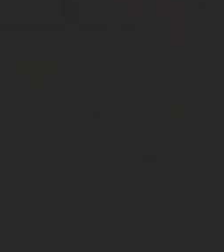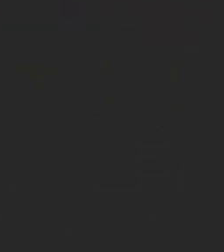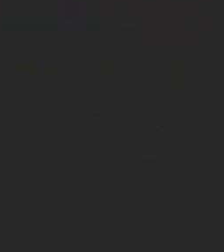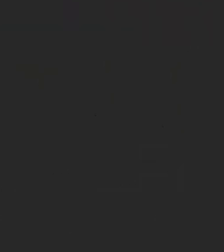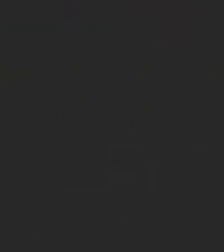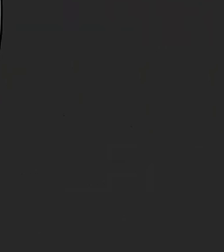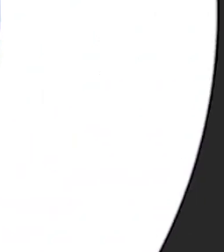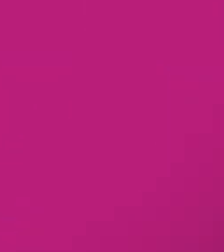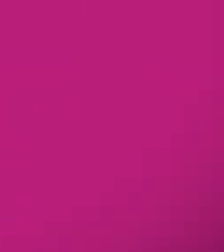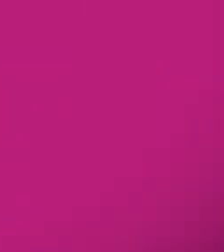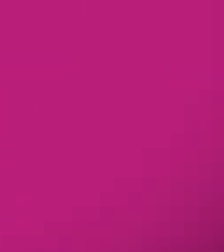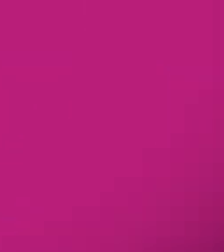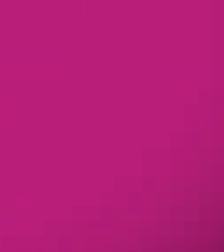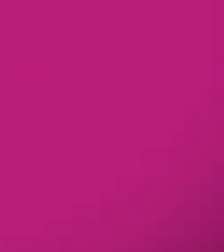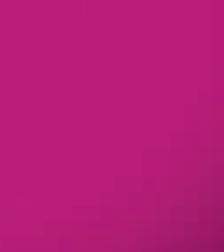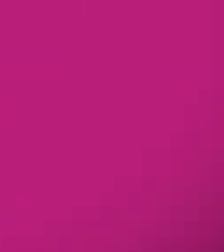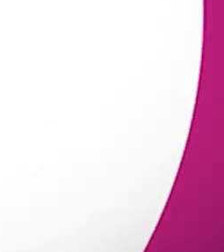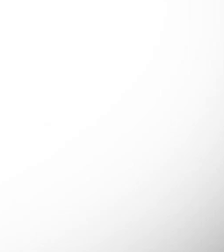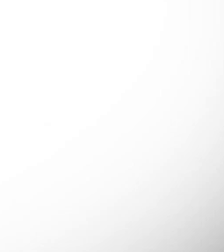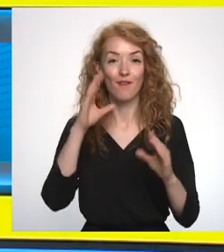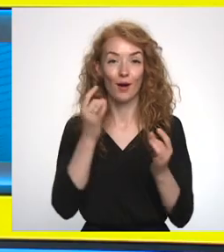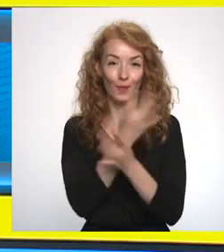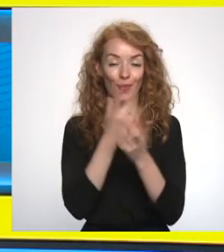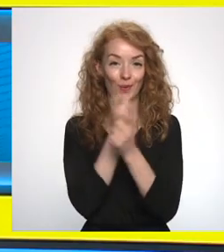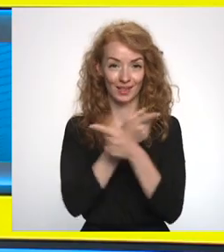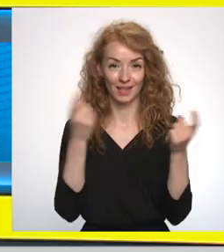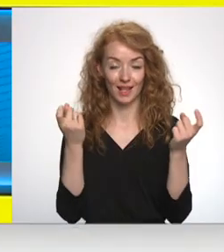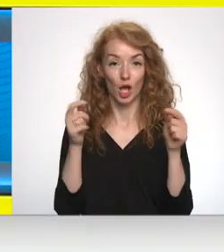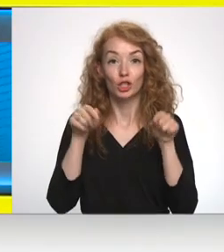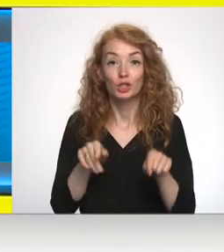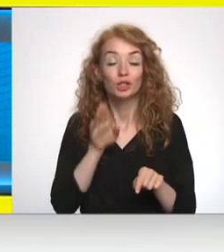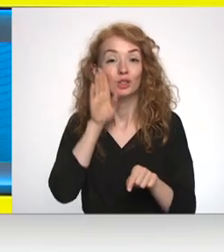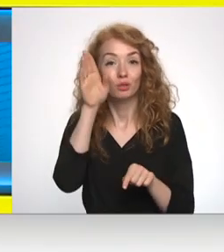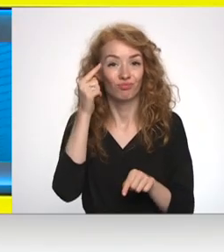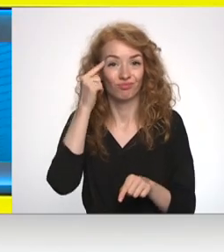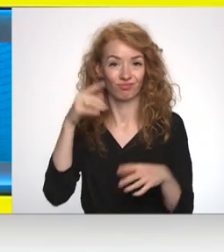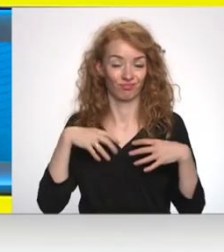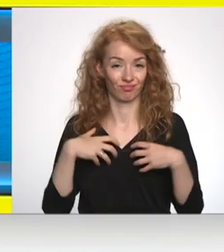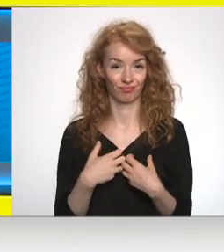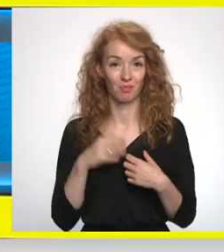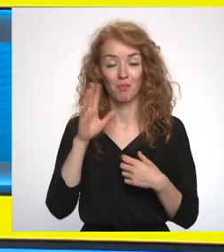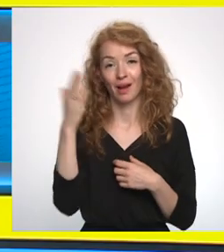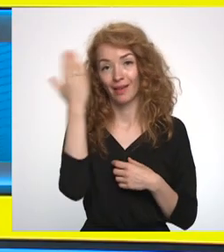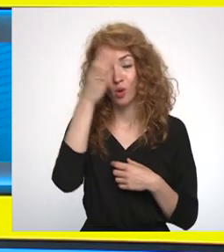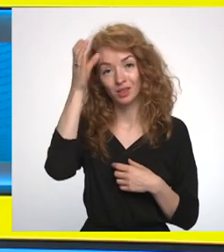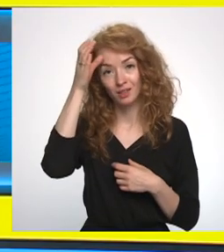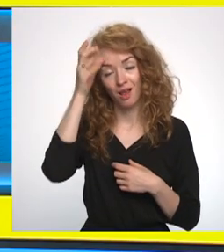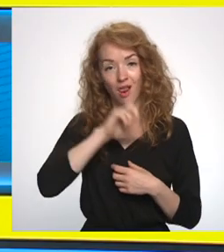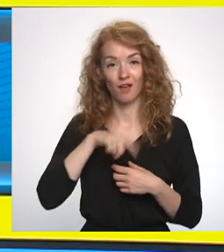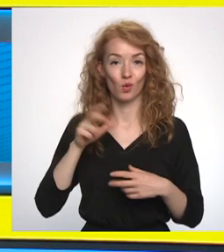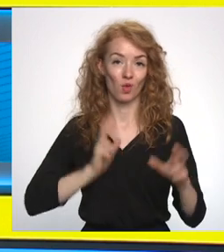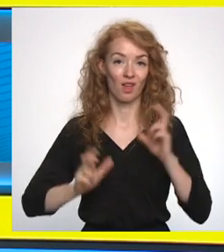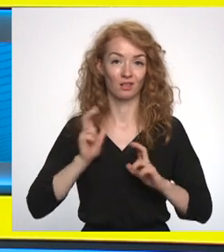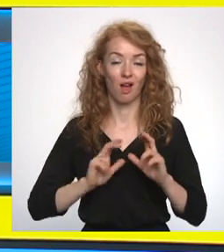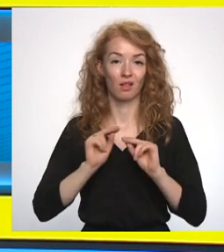Re, viss ēters ir te! Šis rīts iesākās ar skumju ziņu par kino zinātnieku Latvijas Universitātes mācību